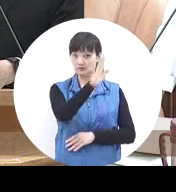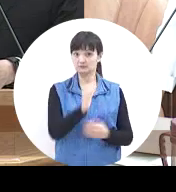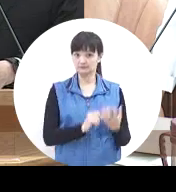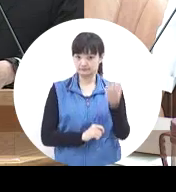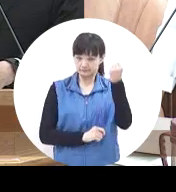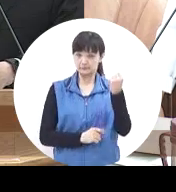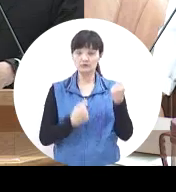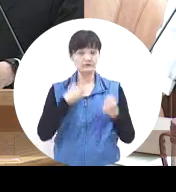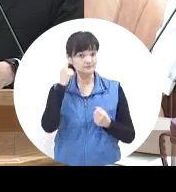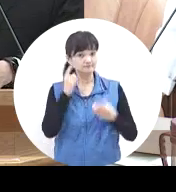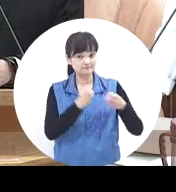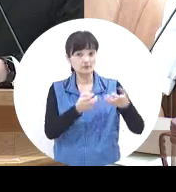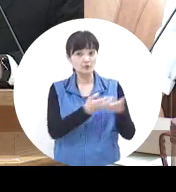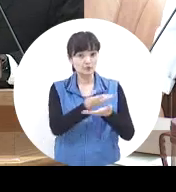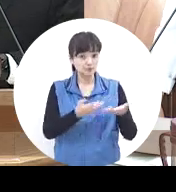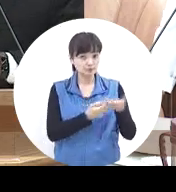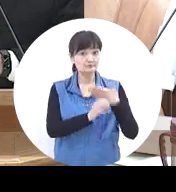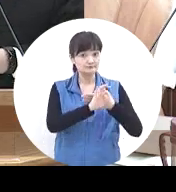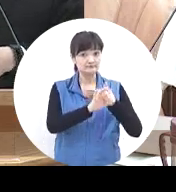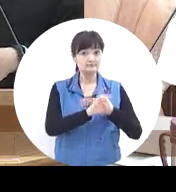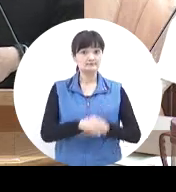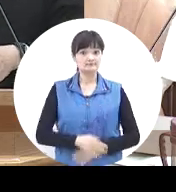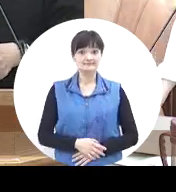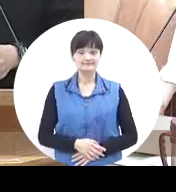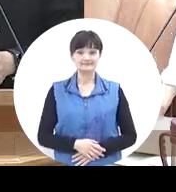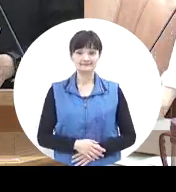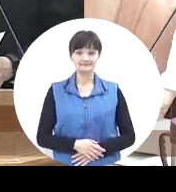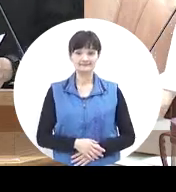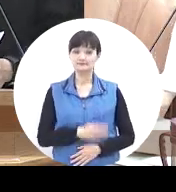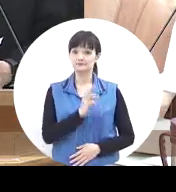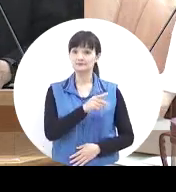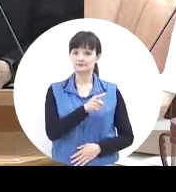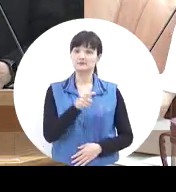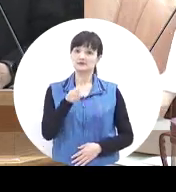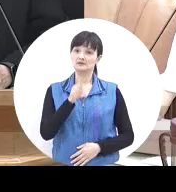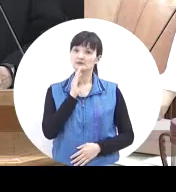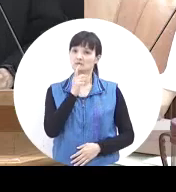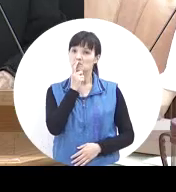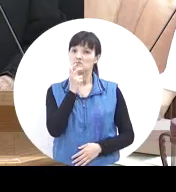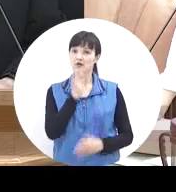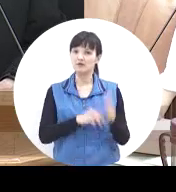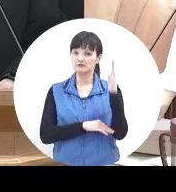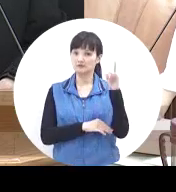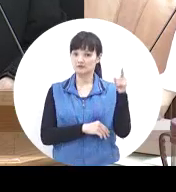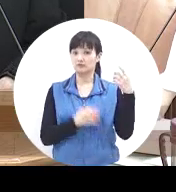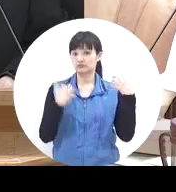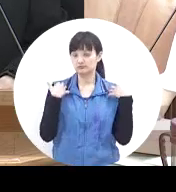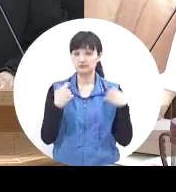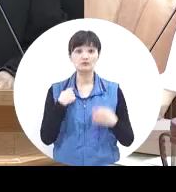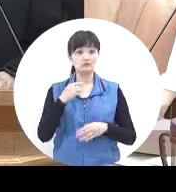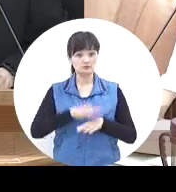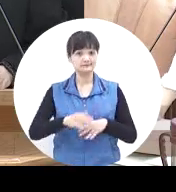发无，好不好？这我跟他们中央反映，这是中央前奏，我也当个一条去讲，好不